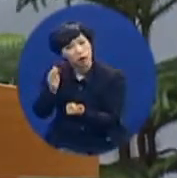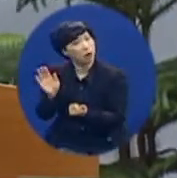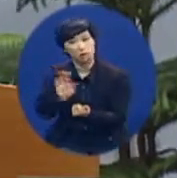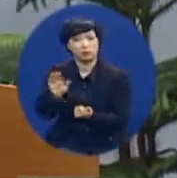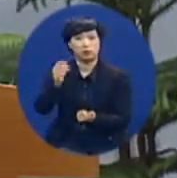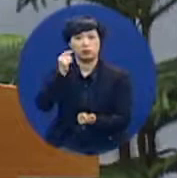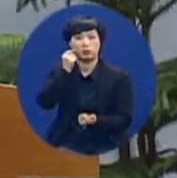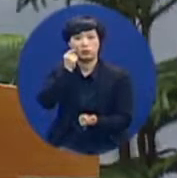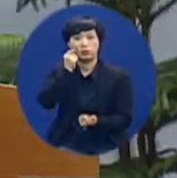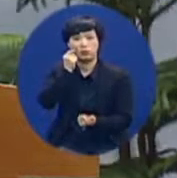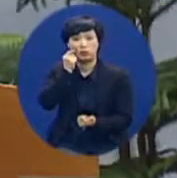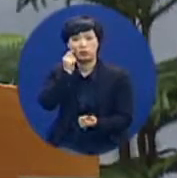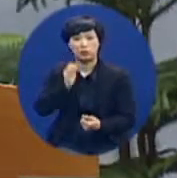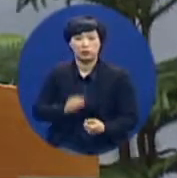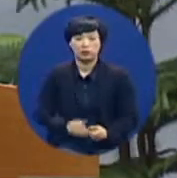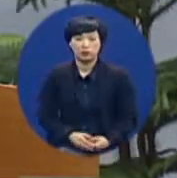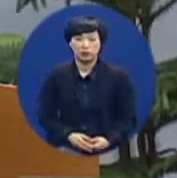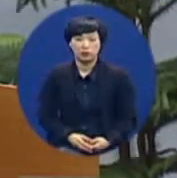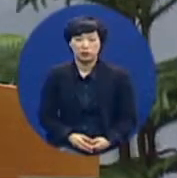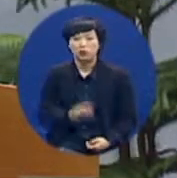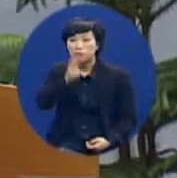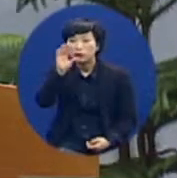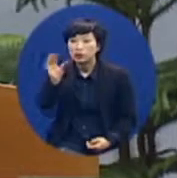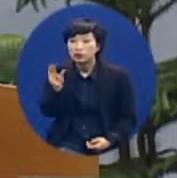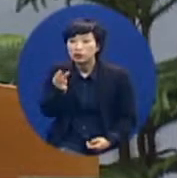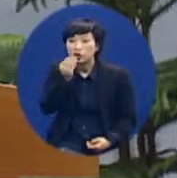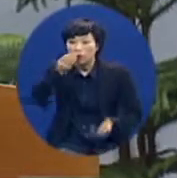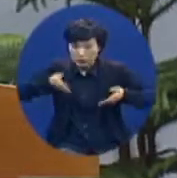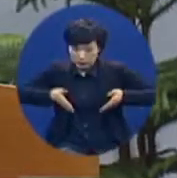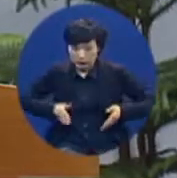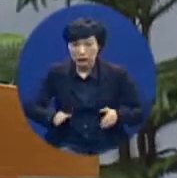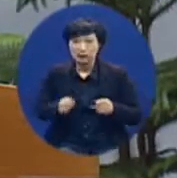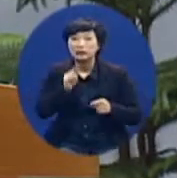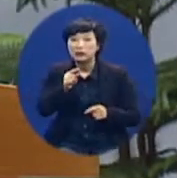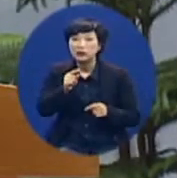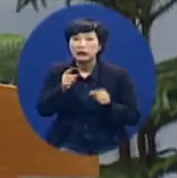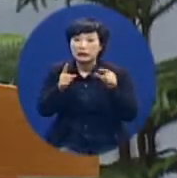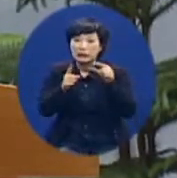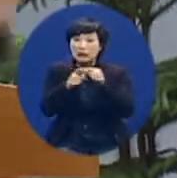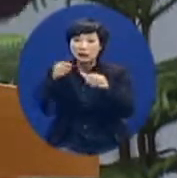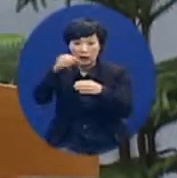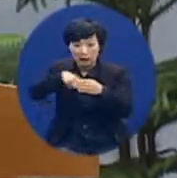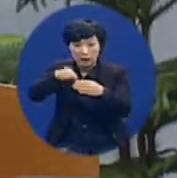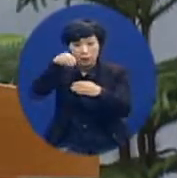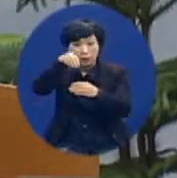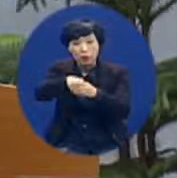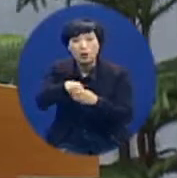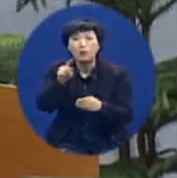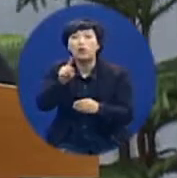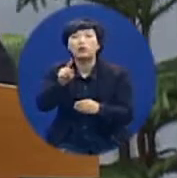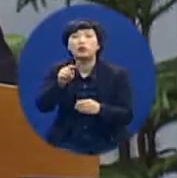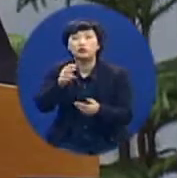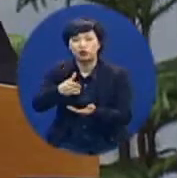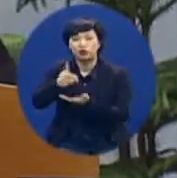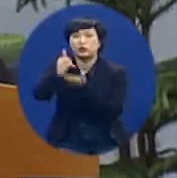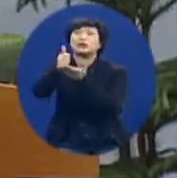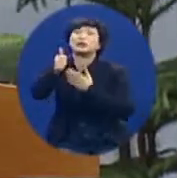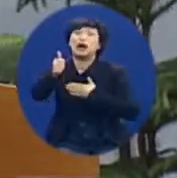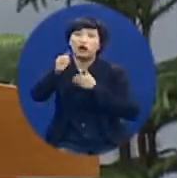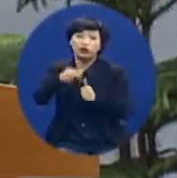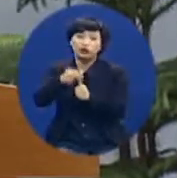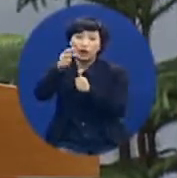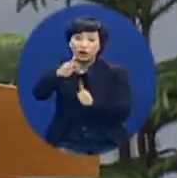구원하고 그래서 성이라는이 말 한마디에 그분은 나의 구세주다